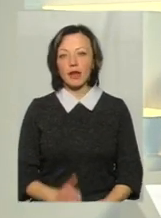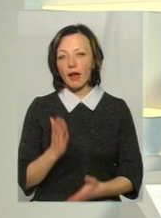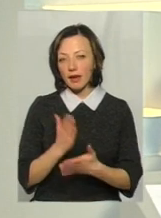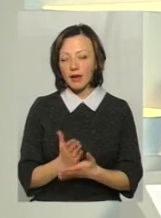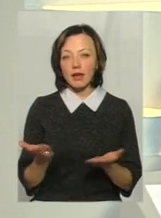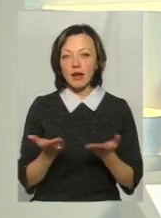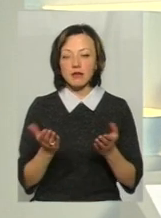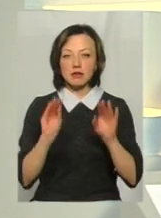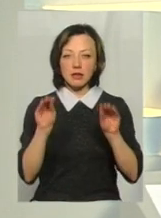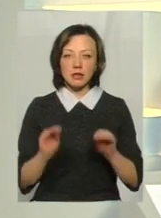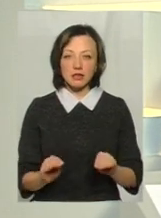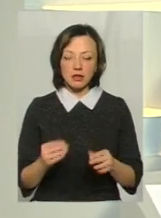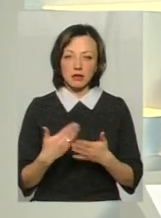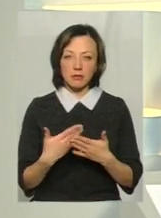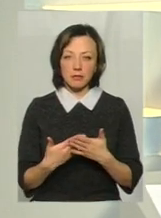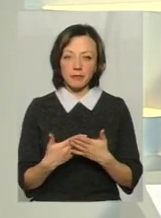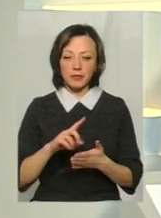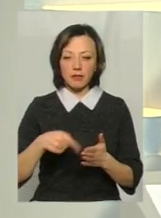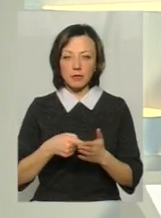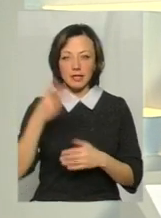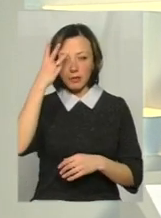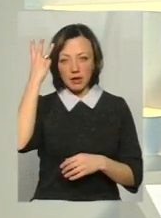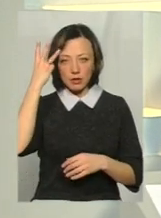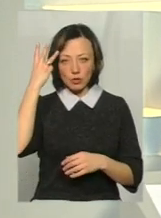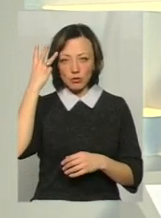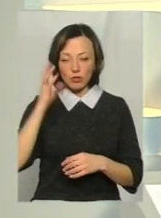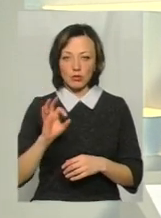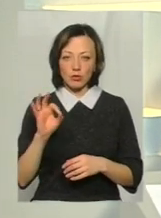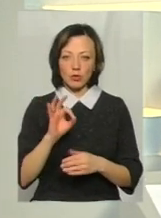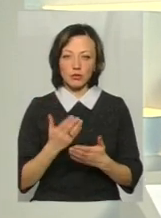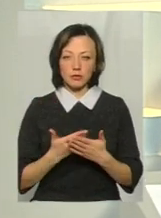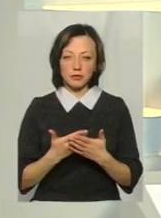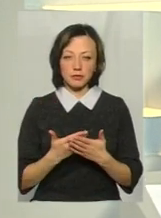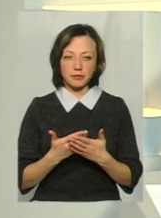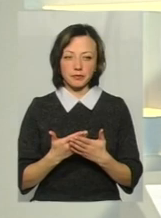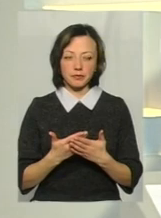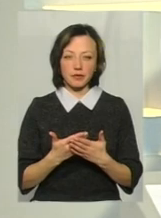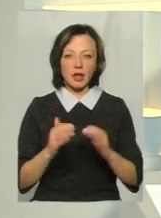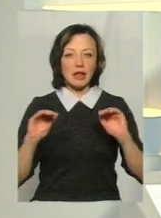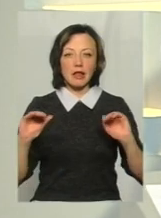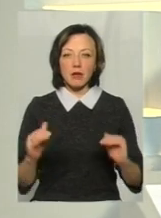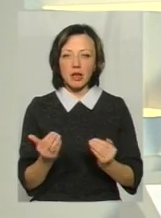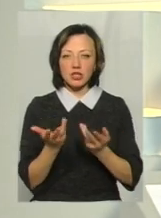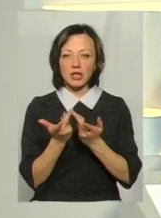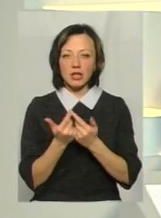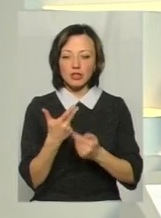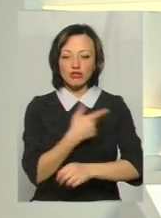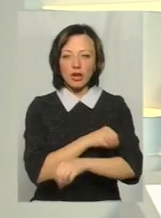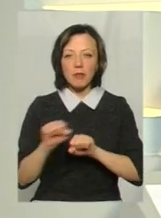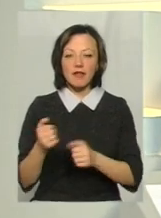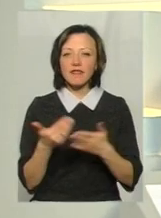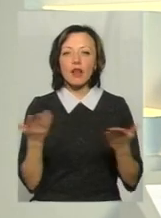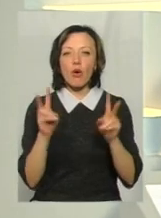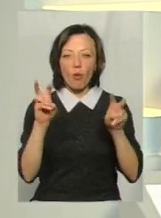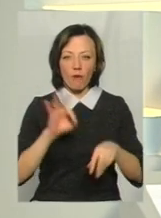от якщо ми говоримо про щеплення, от в місті Хмельницькому там найменша кількість від якої там